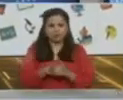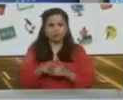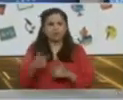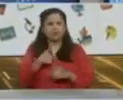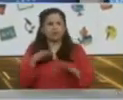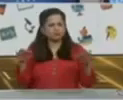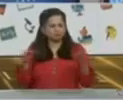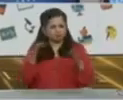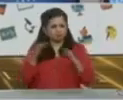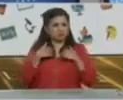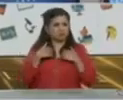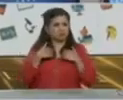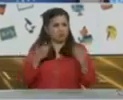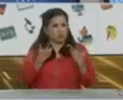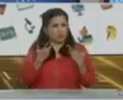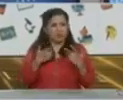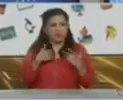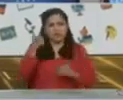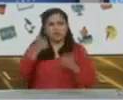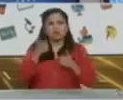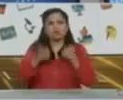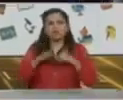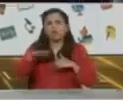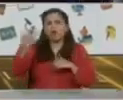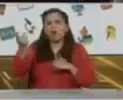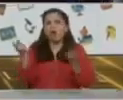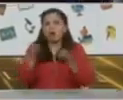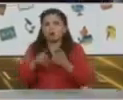us more is that what happens after exam.